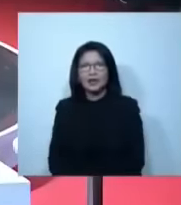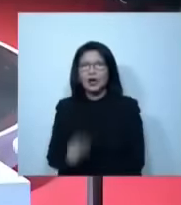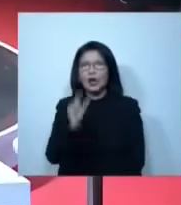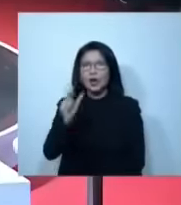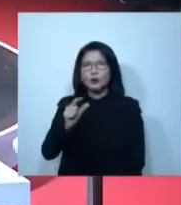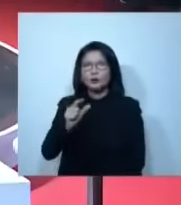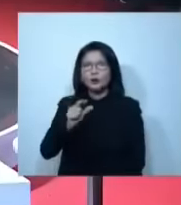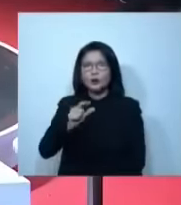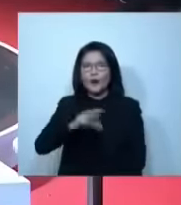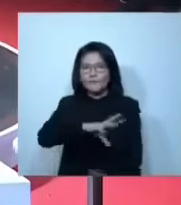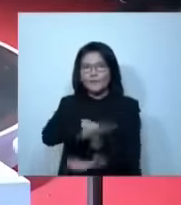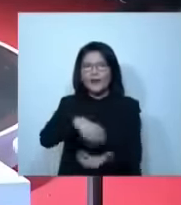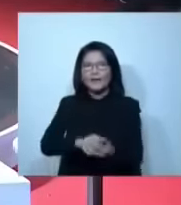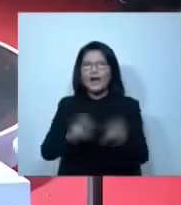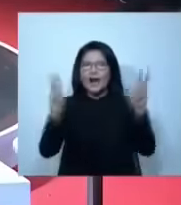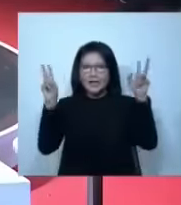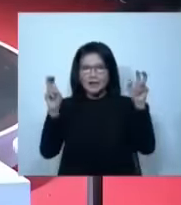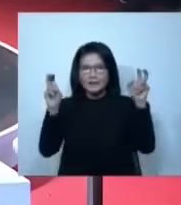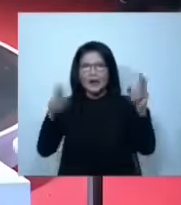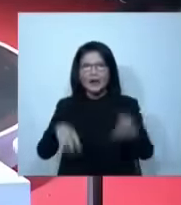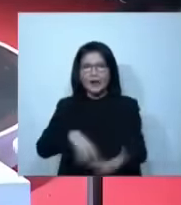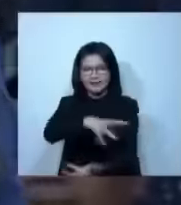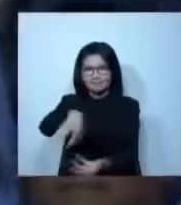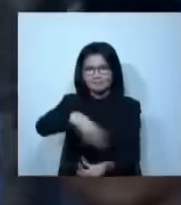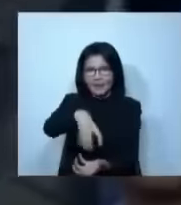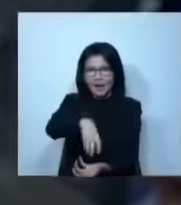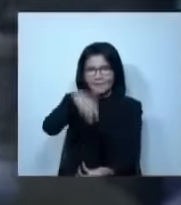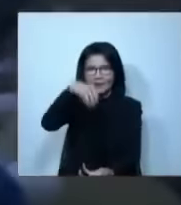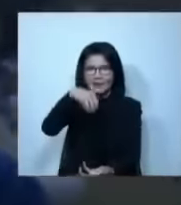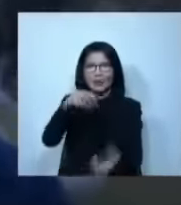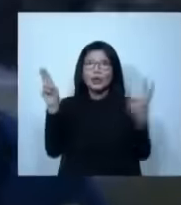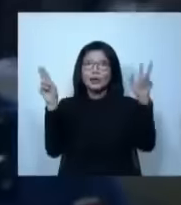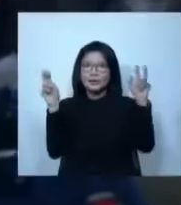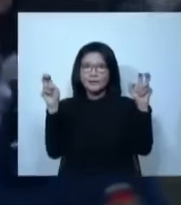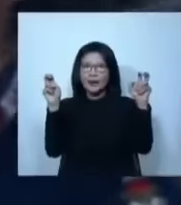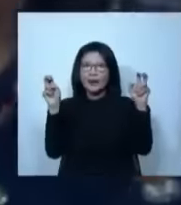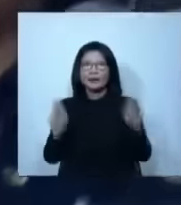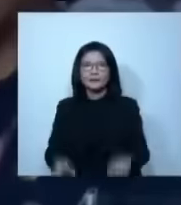untuk mengambil subtema di Fishbowl.